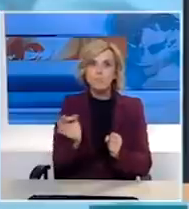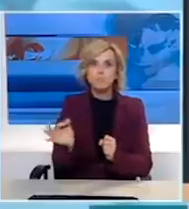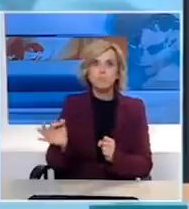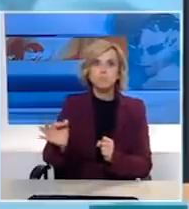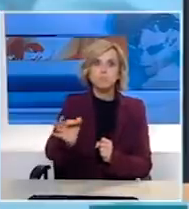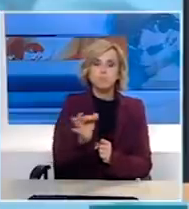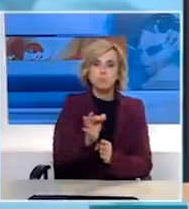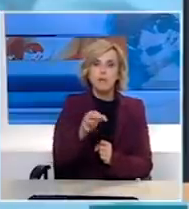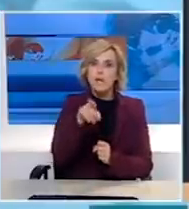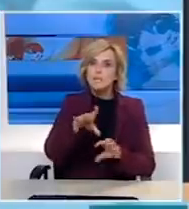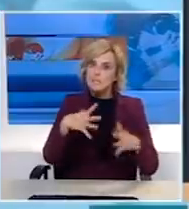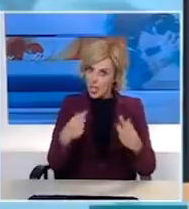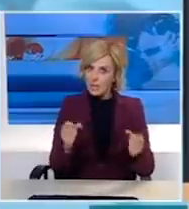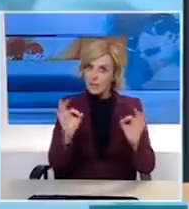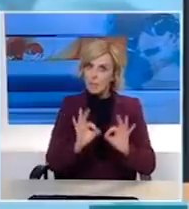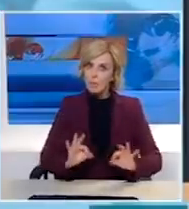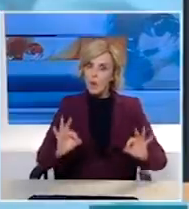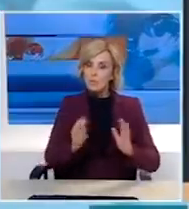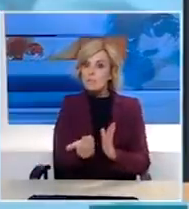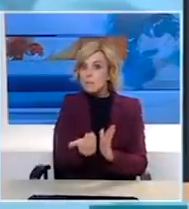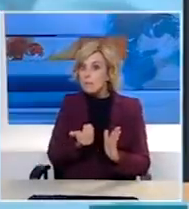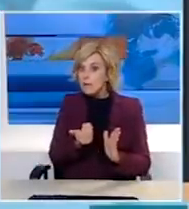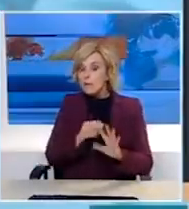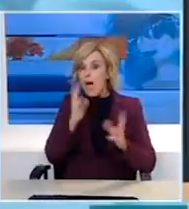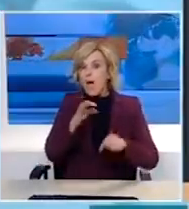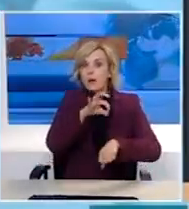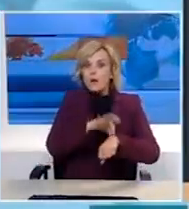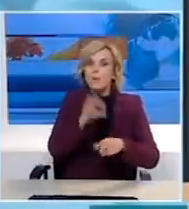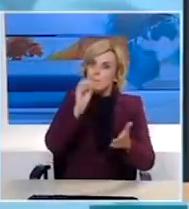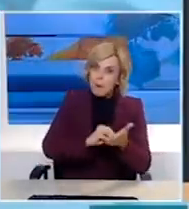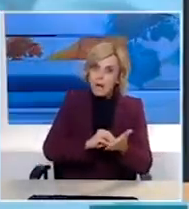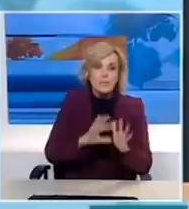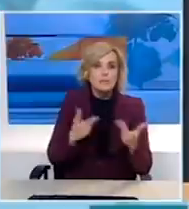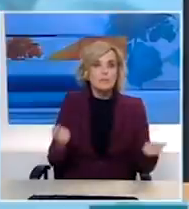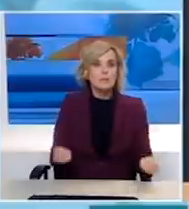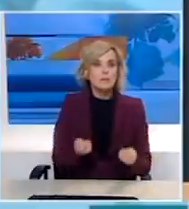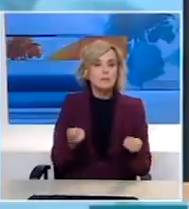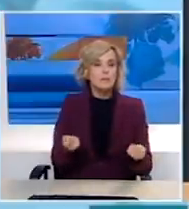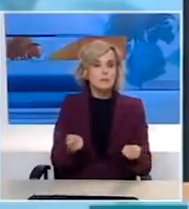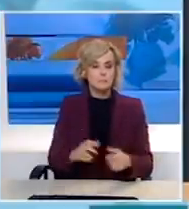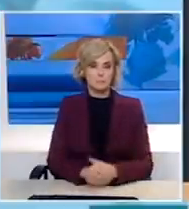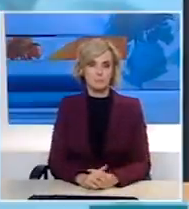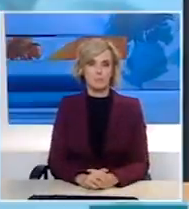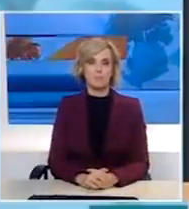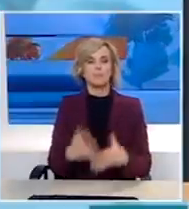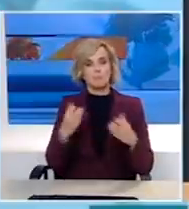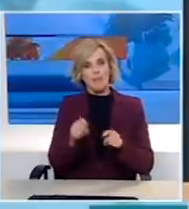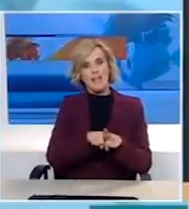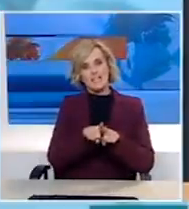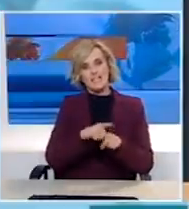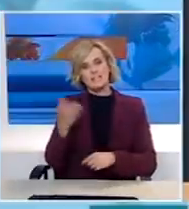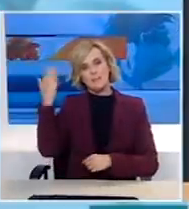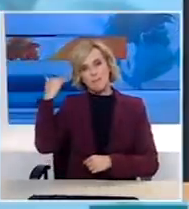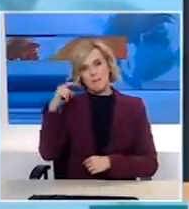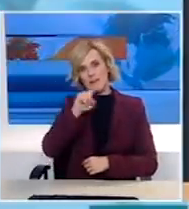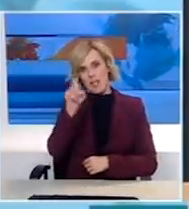πληθυσμού, ώστε να μην νοσήσουν ή αν νοσήσουν να μην κινδυνεύσει η ζωή τους? Σχετίζεται με την προηγούμενη ερώτηση και ένα